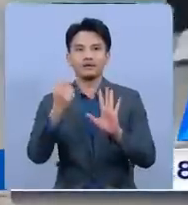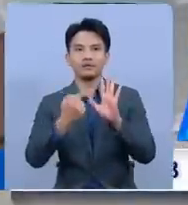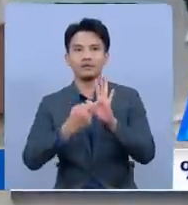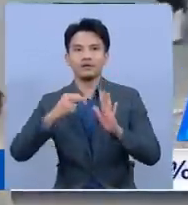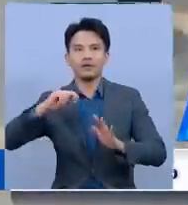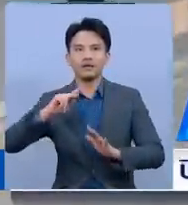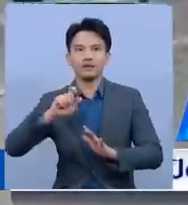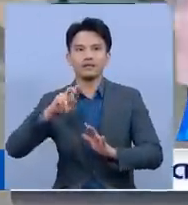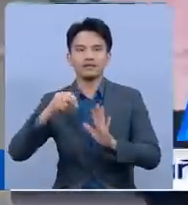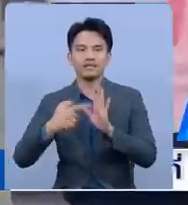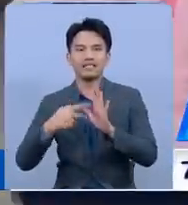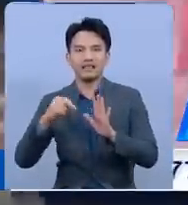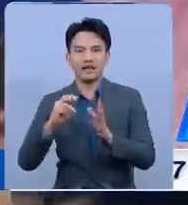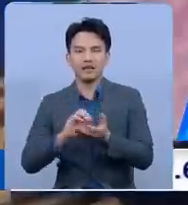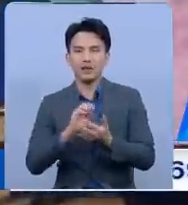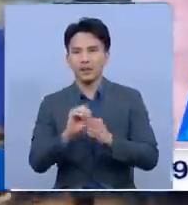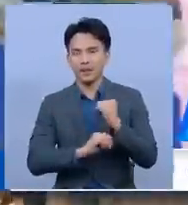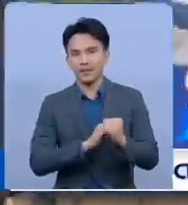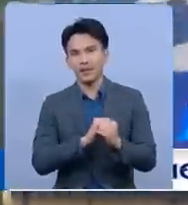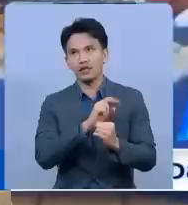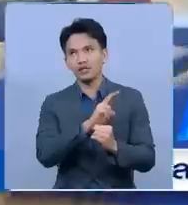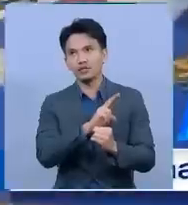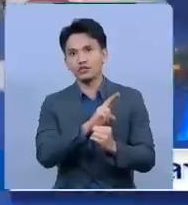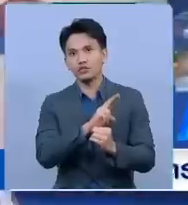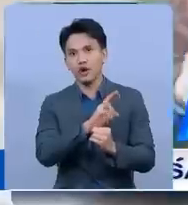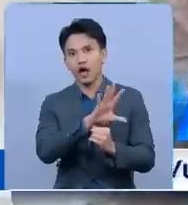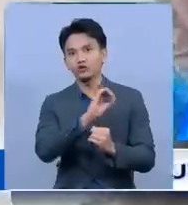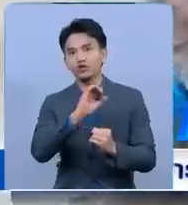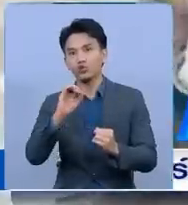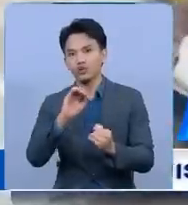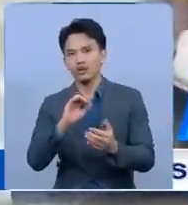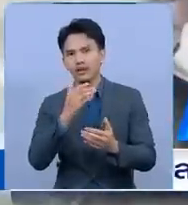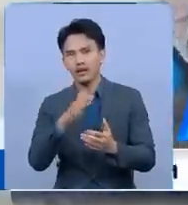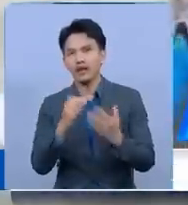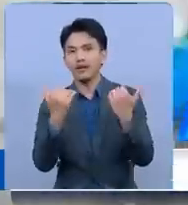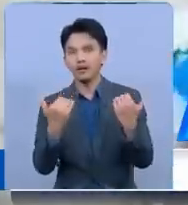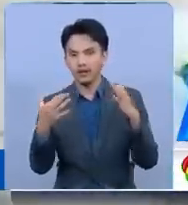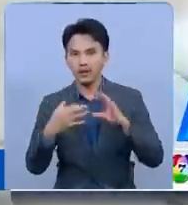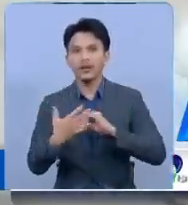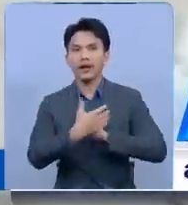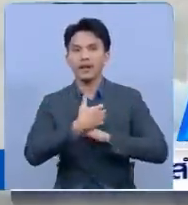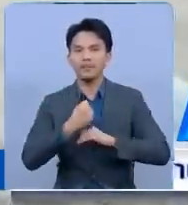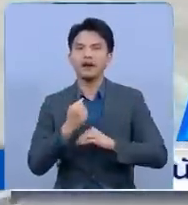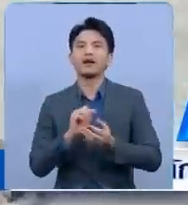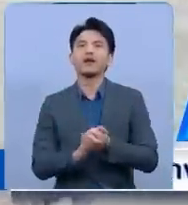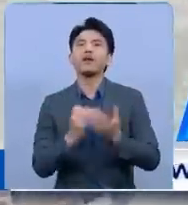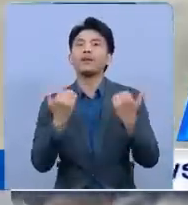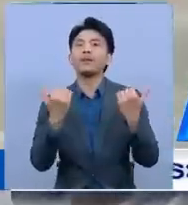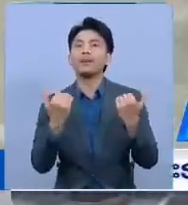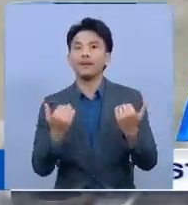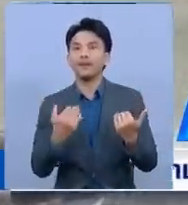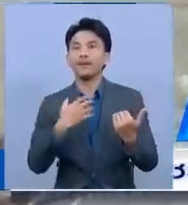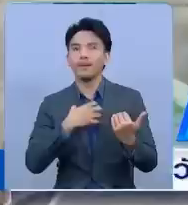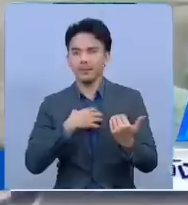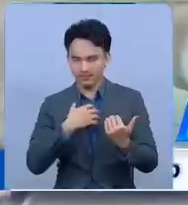การเมืองระดับชาตินี่ต้องบอกว่าตั้งแต่ปี2500นู่นแต่ว่า20ปีให้หลังเนี่ยหันไปจับเรื่องของการเมืองท้องถิ่นครั้งนี้เขาหมายมั่นปั้นมือจะกลับม